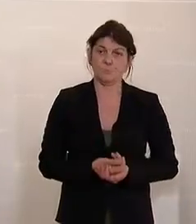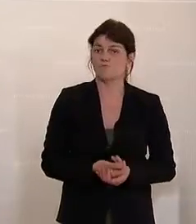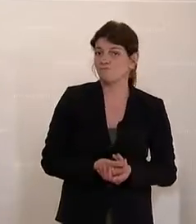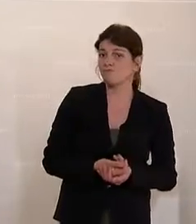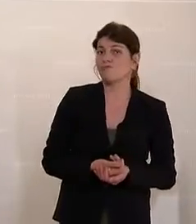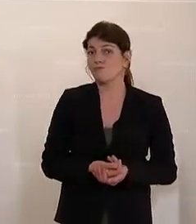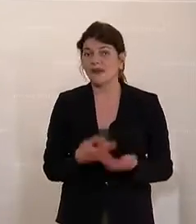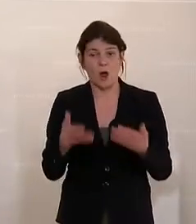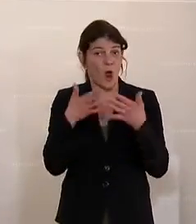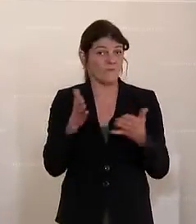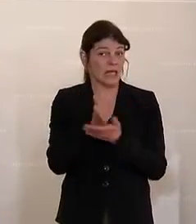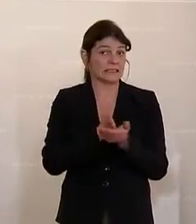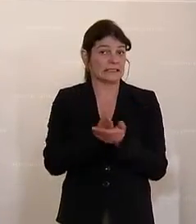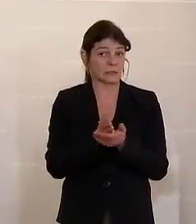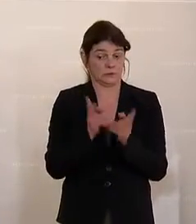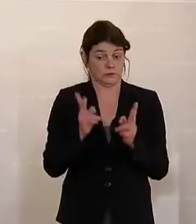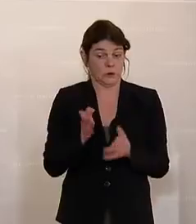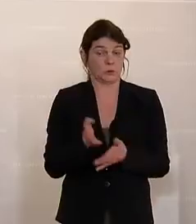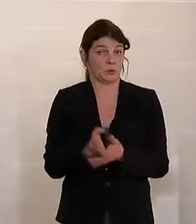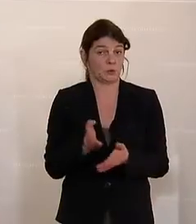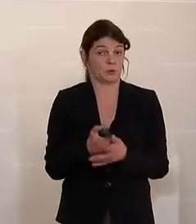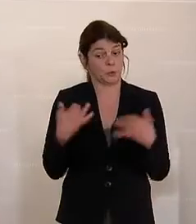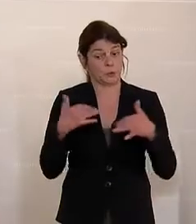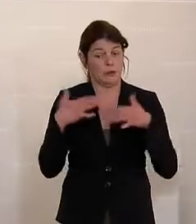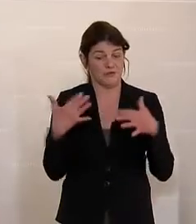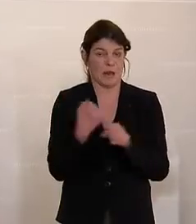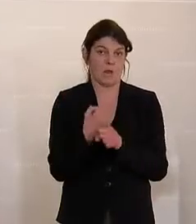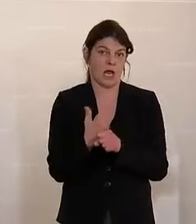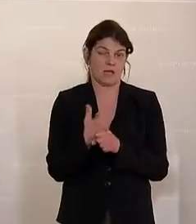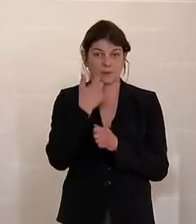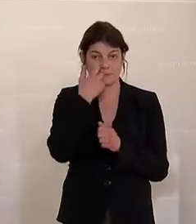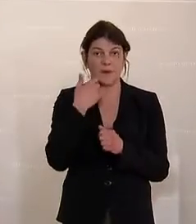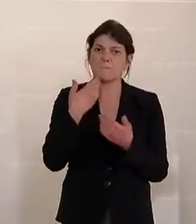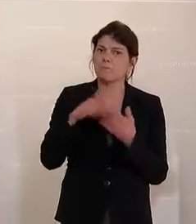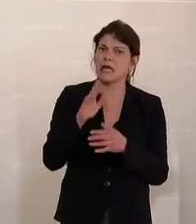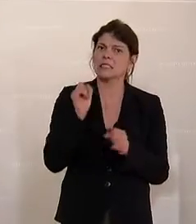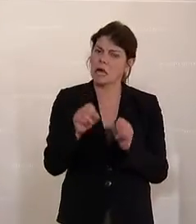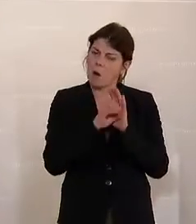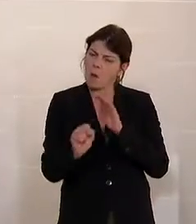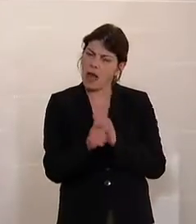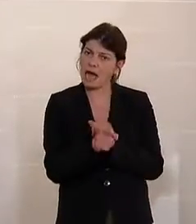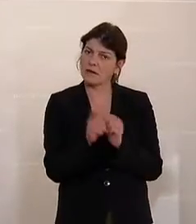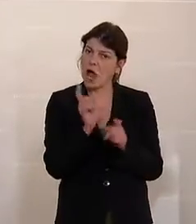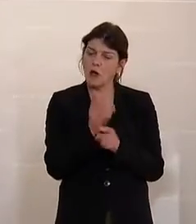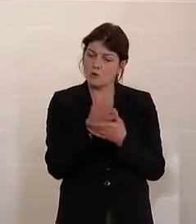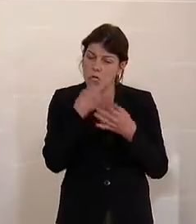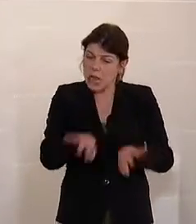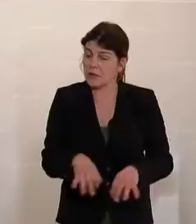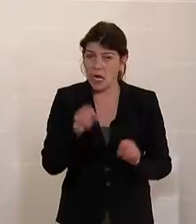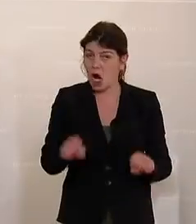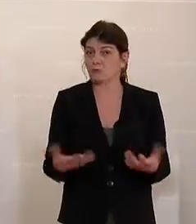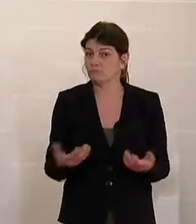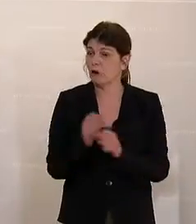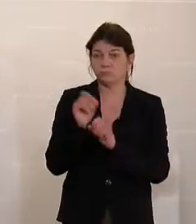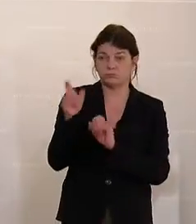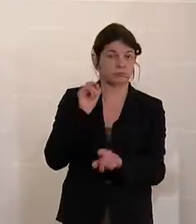im öffentlichen Dienst schon wirklich sehr viel passiert. Das meiste kann man online erledigen.